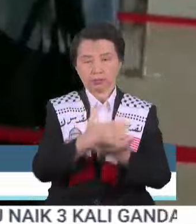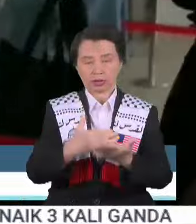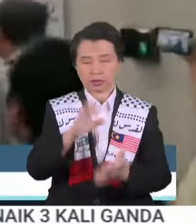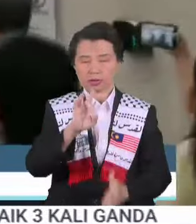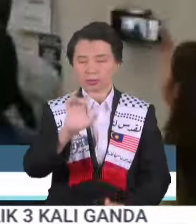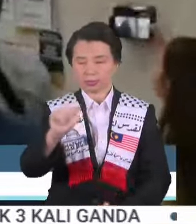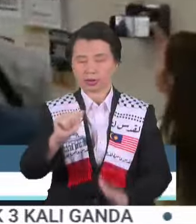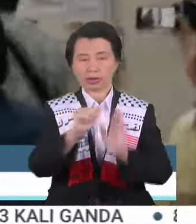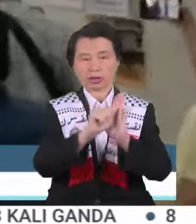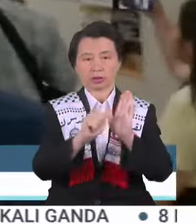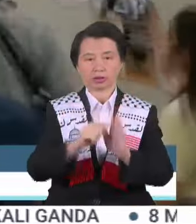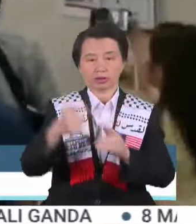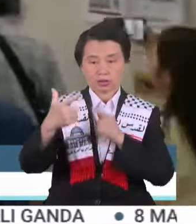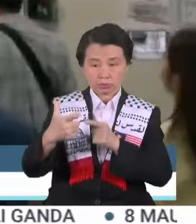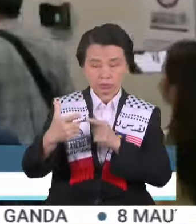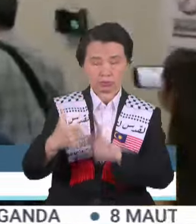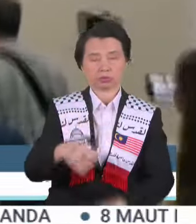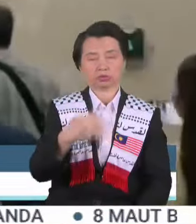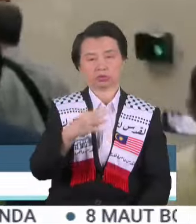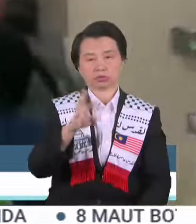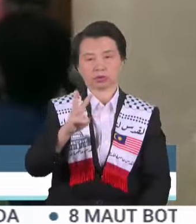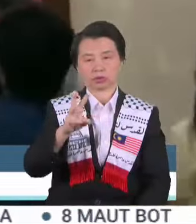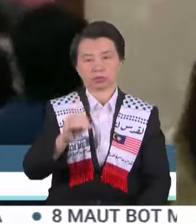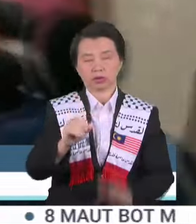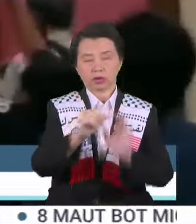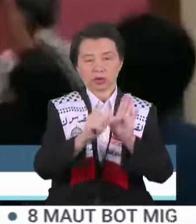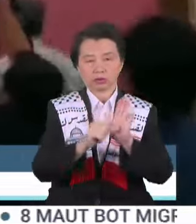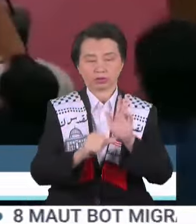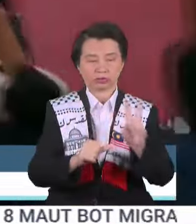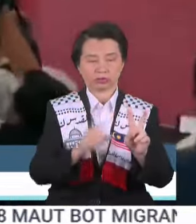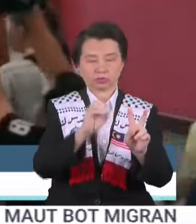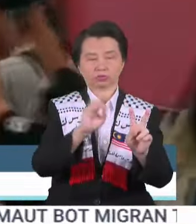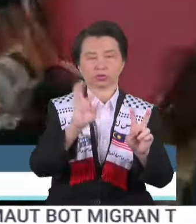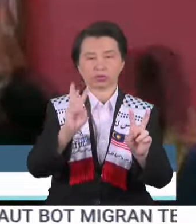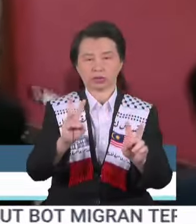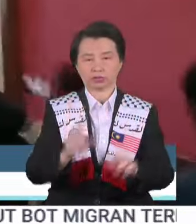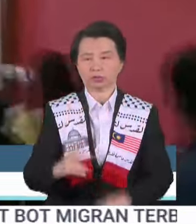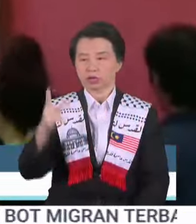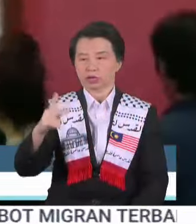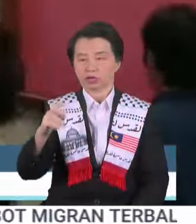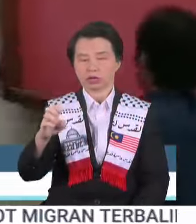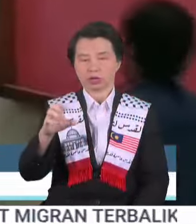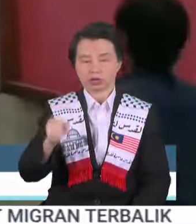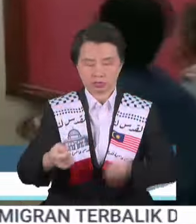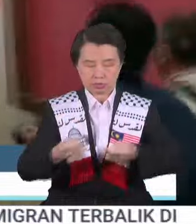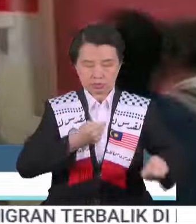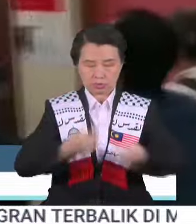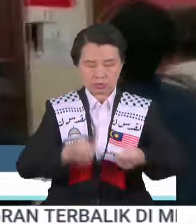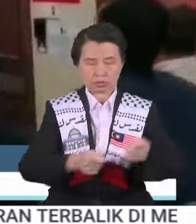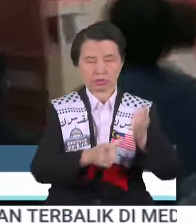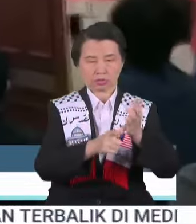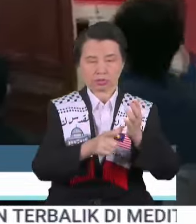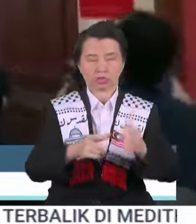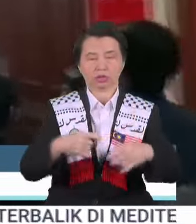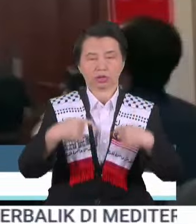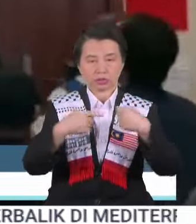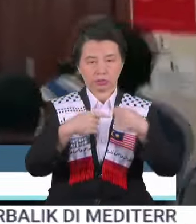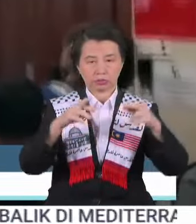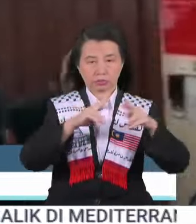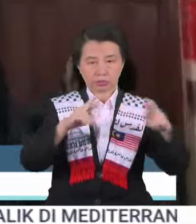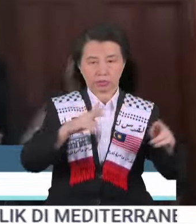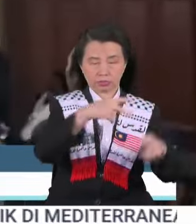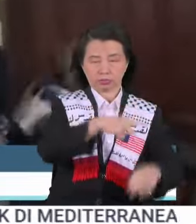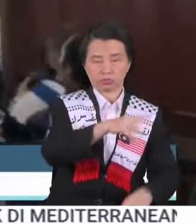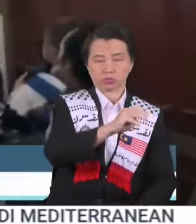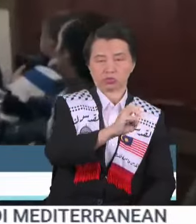8A Akta Senjata 1960 Akta 206. Kes dikendalikan Timbalan Pendakwa Raya Muhammad Mustafa P.